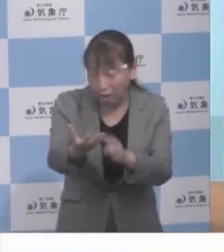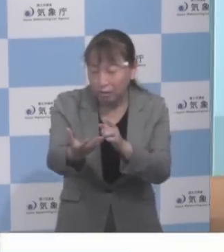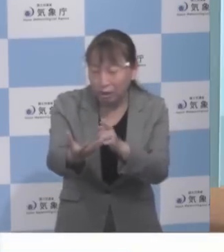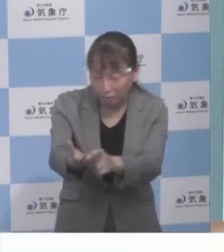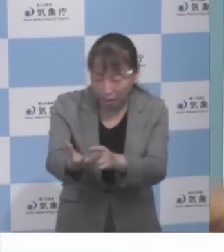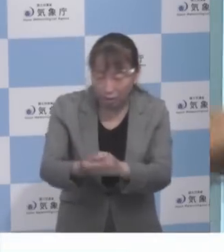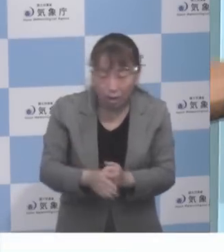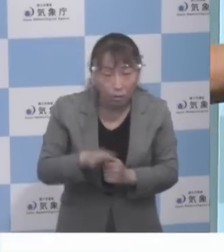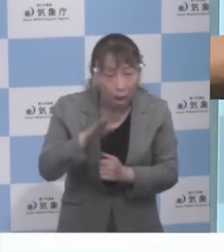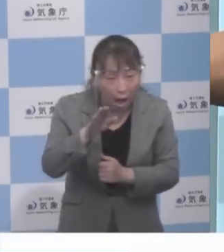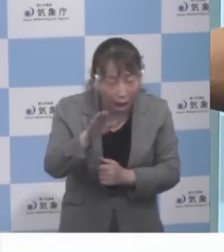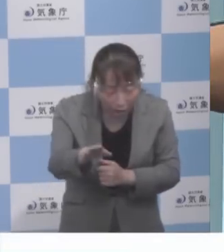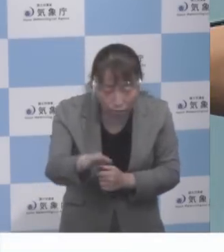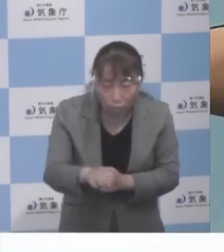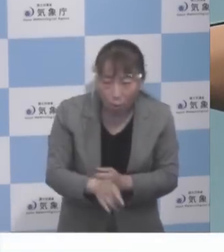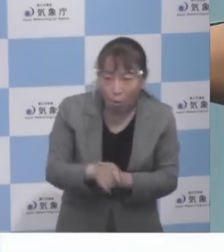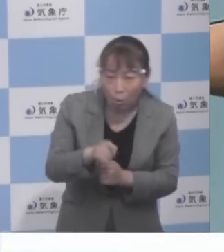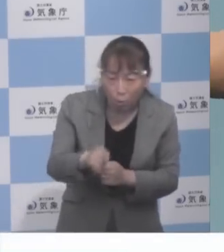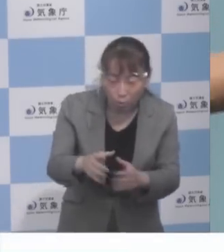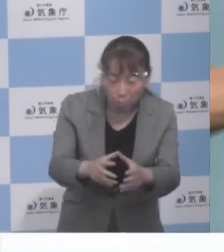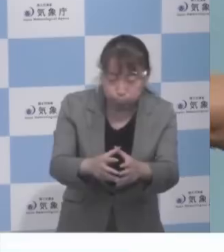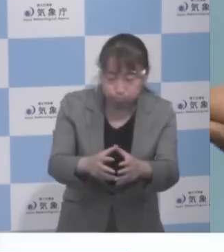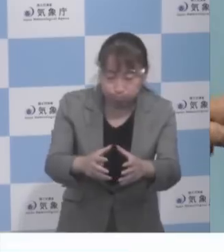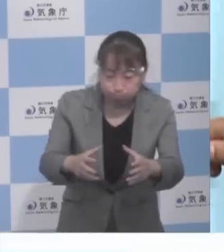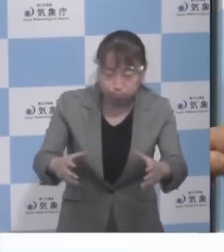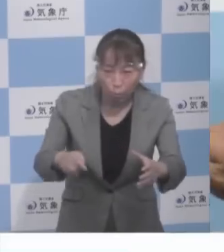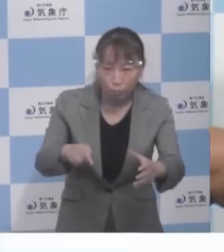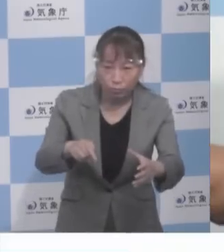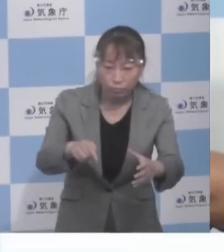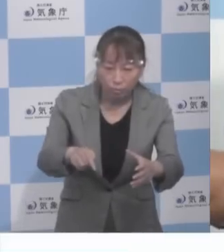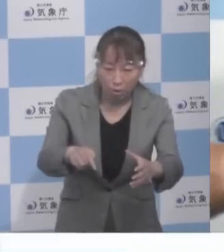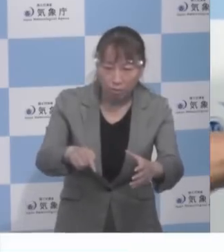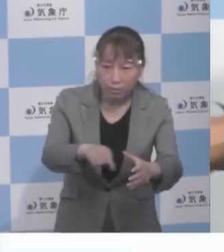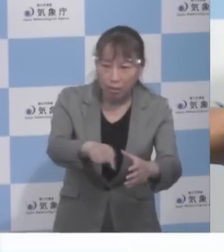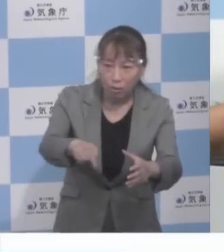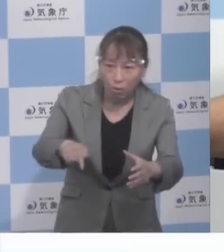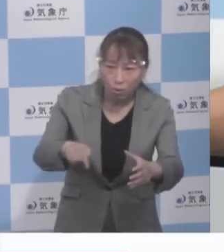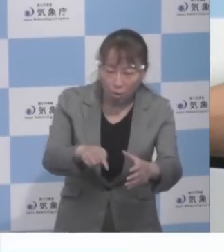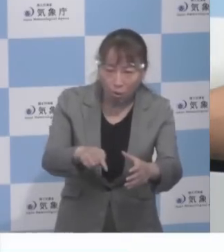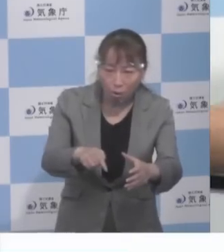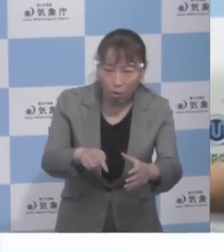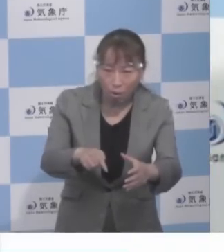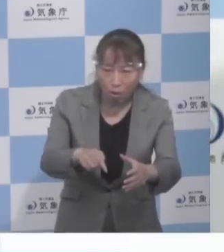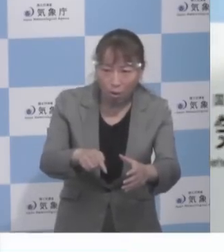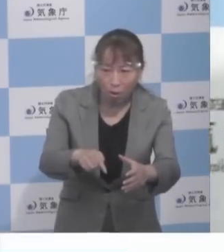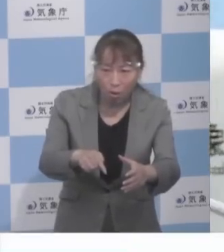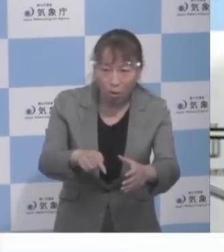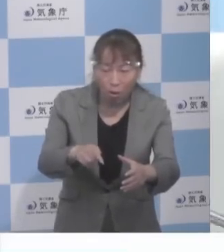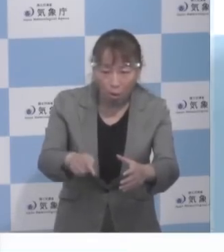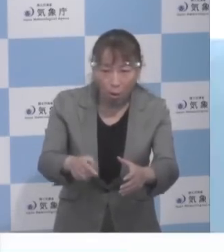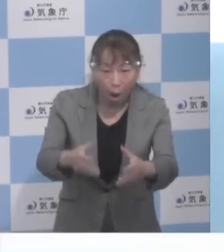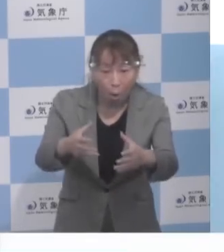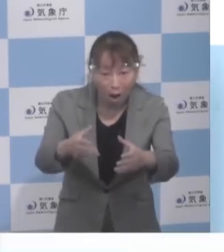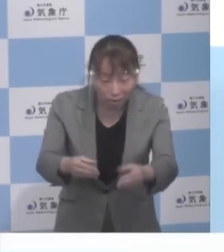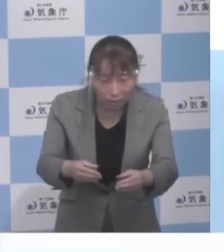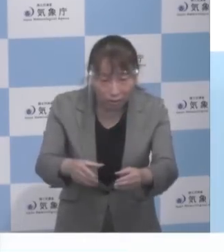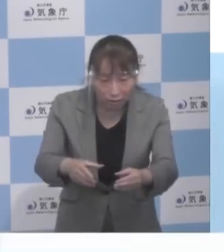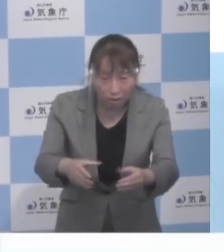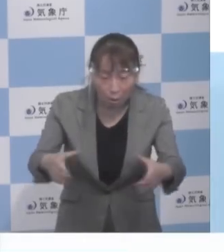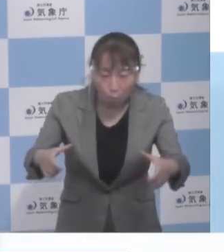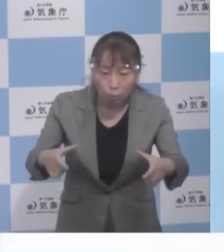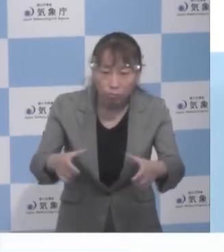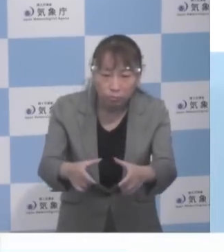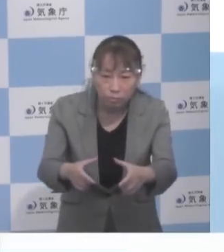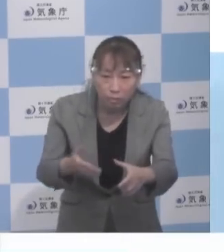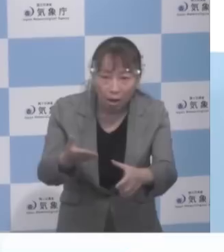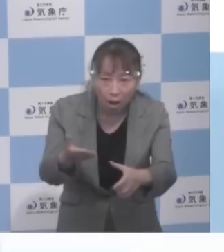ね、この膨張した分が解消したかというと解消はされていませんので、今後もこの膨